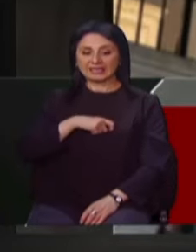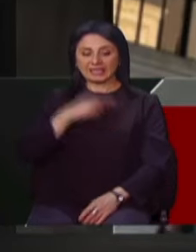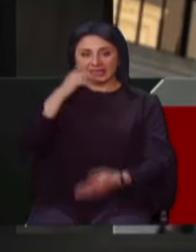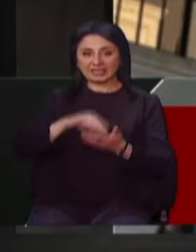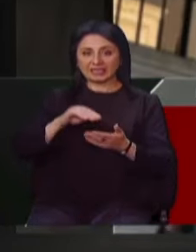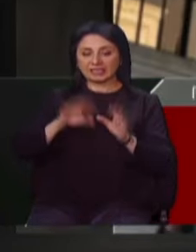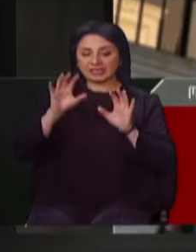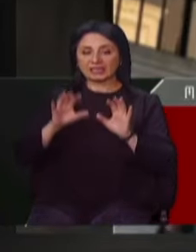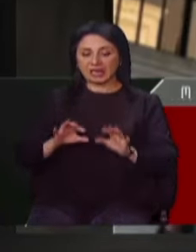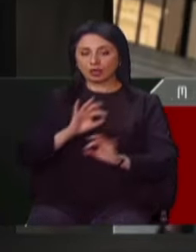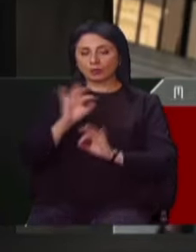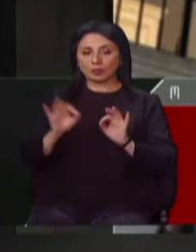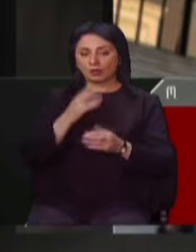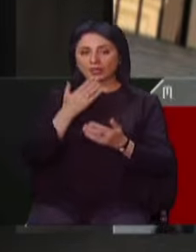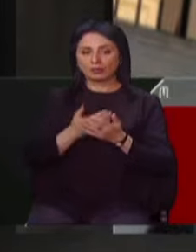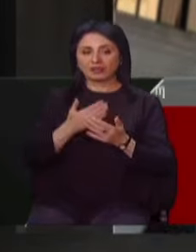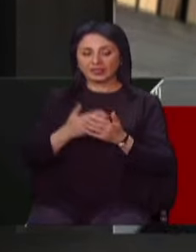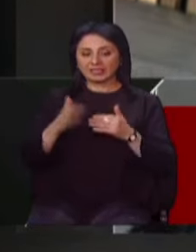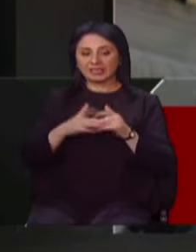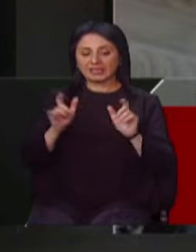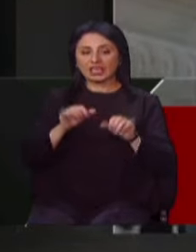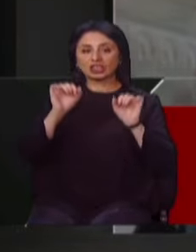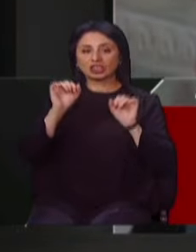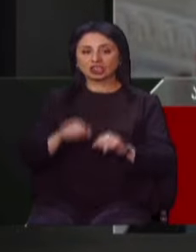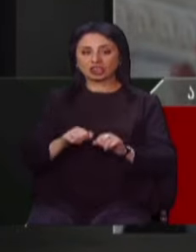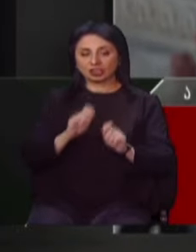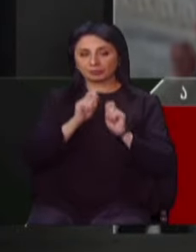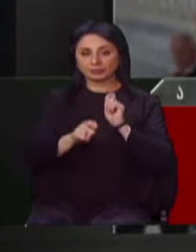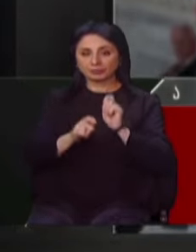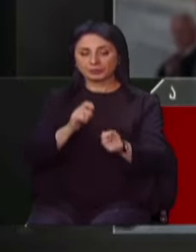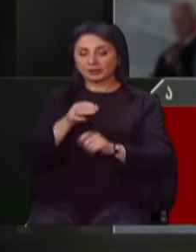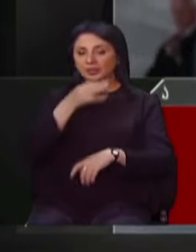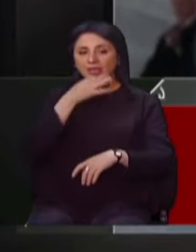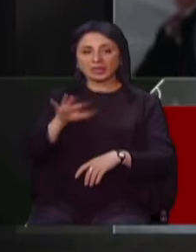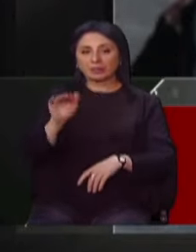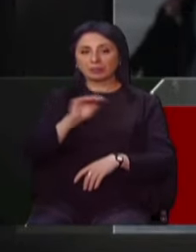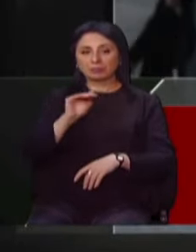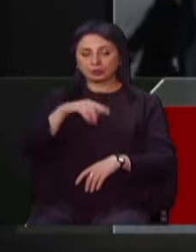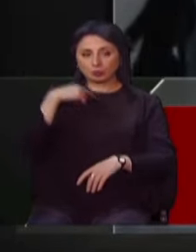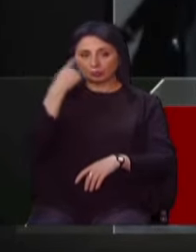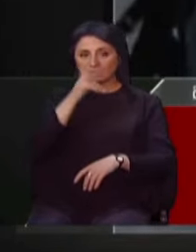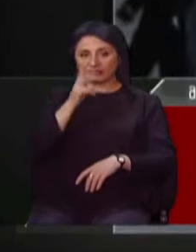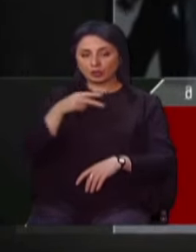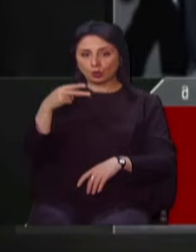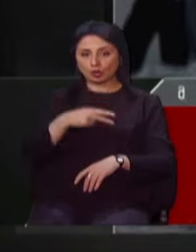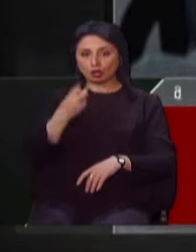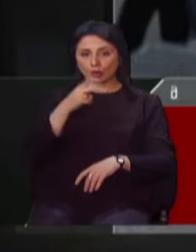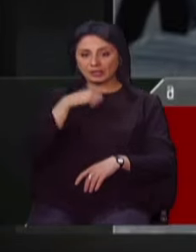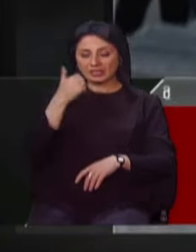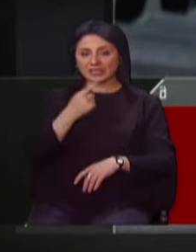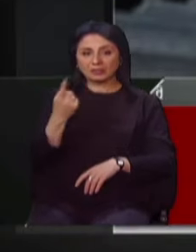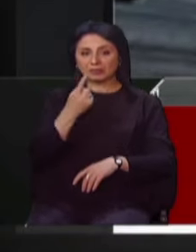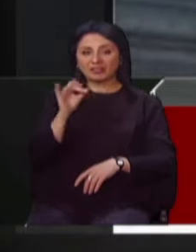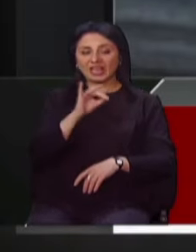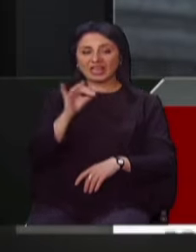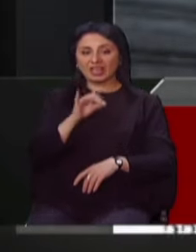ინიცირებული საკანონმდებლო პროექტის მიხედვით სანქციები შესაძლოა დაუწესდეს. ნებისმიერ ფიზიკურ პირს, რომელიც 2012 წლის